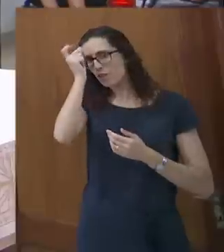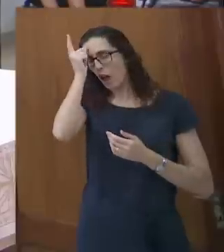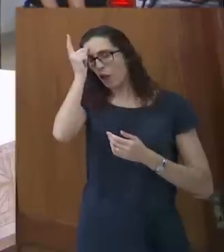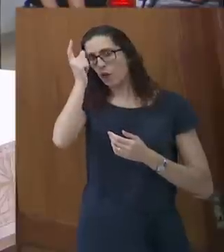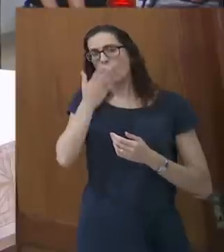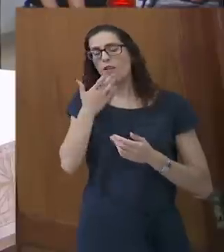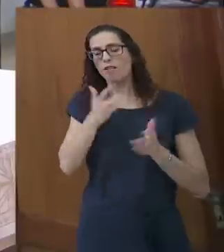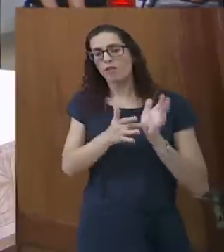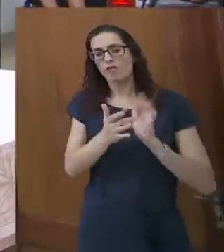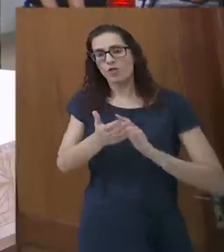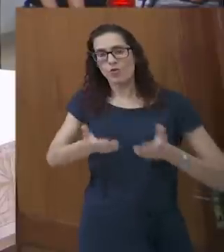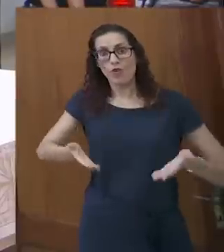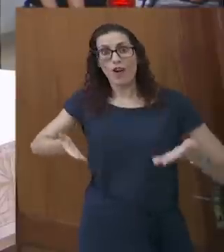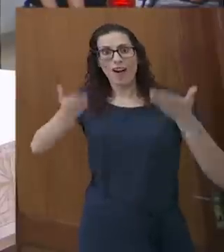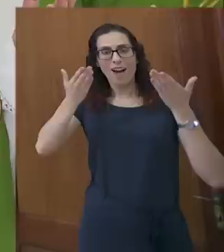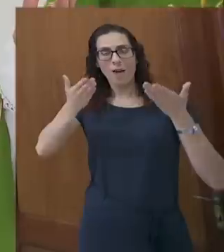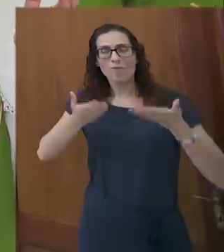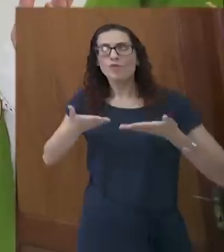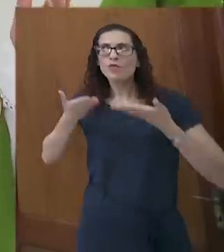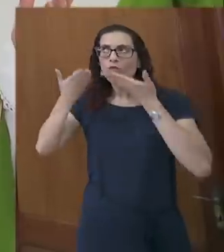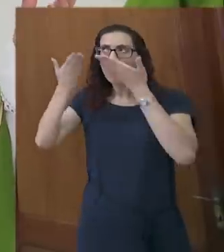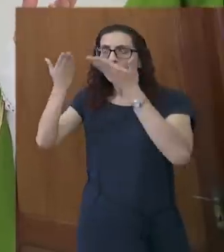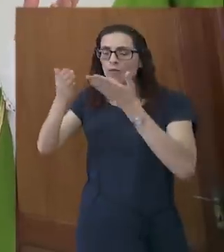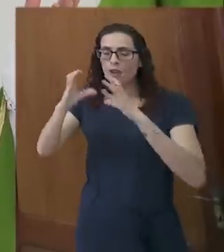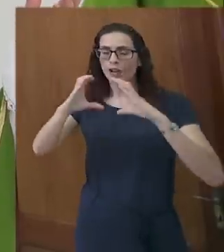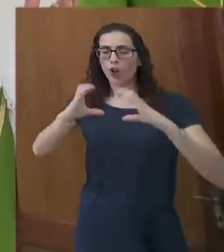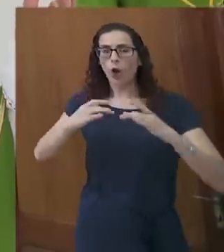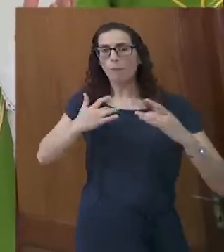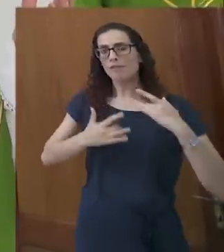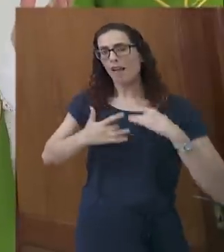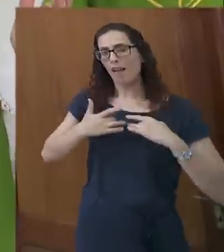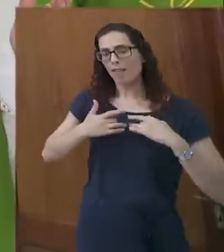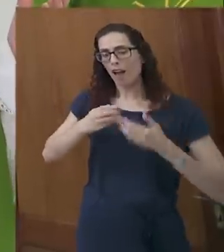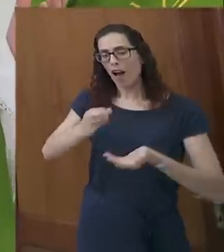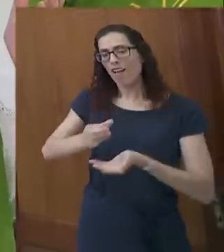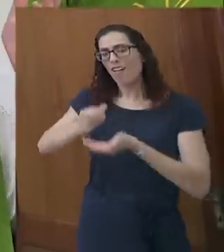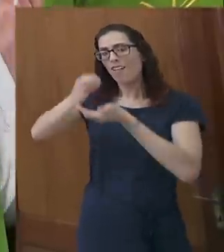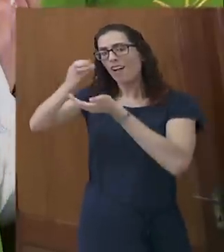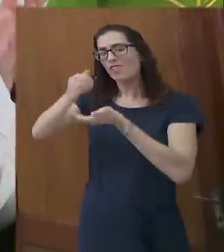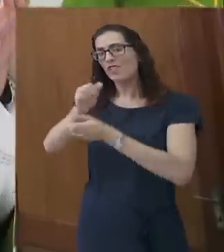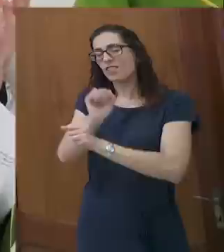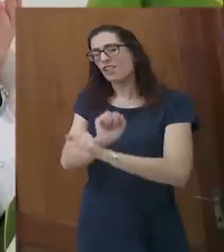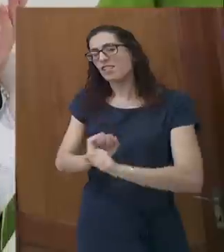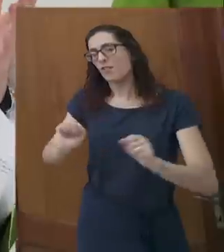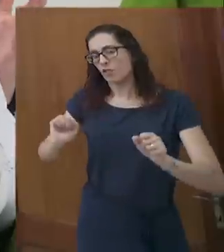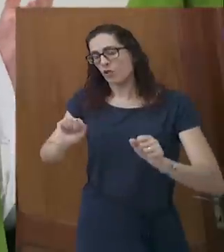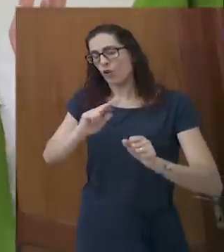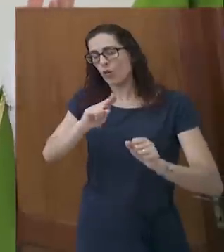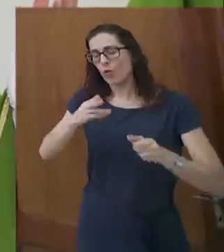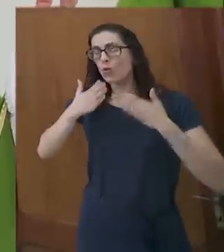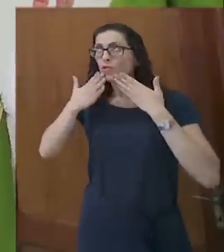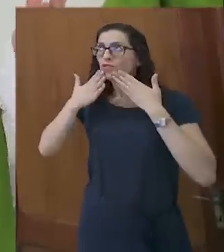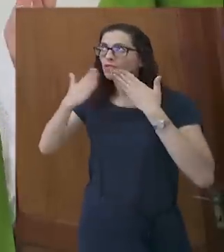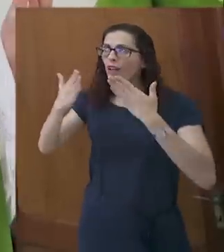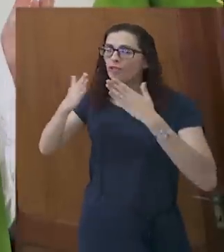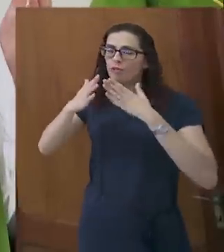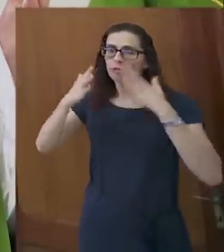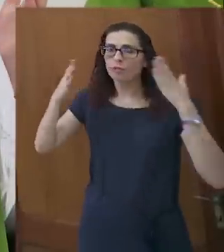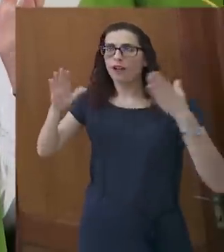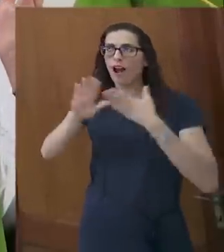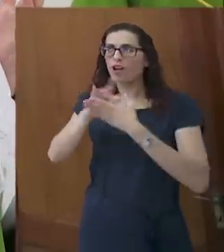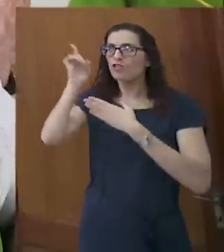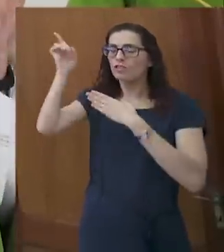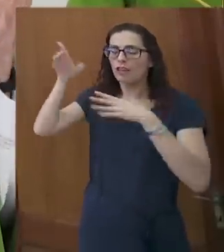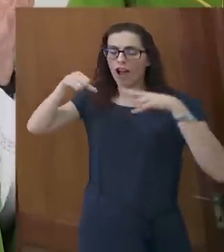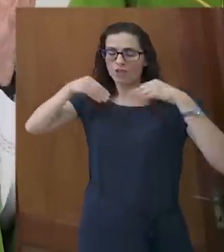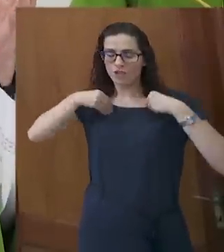Ġesu Kristu, offru lek mulej il-ħobs tal-ħajja un-kanċi tal-salvazzjoni, urroddu lek ħajr għax